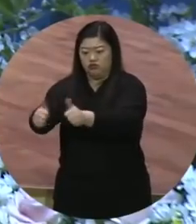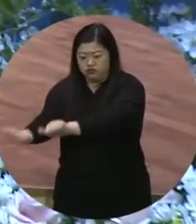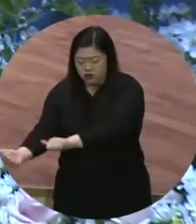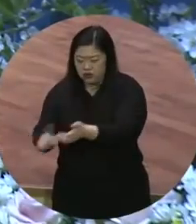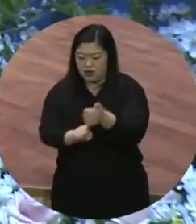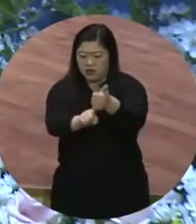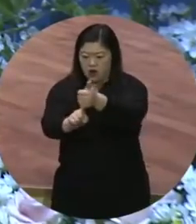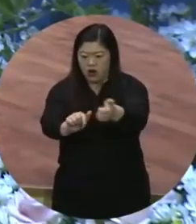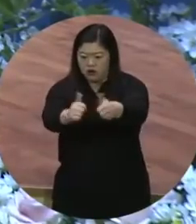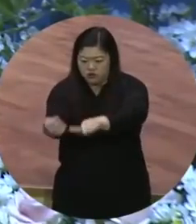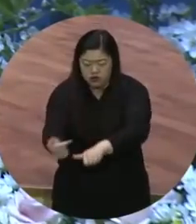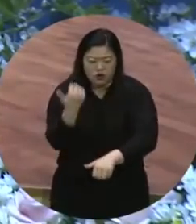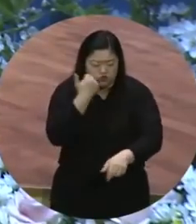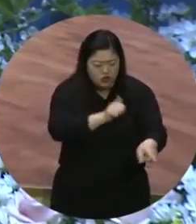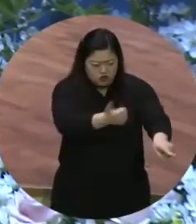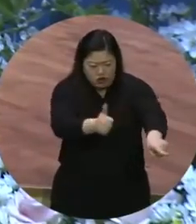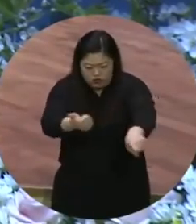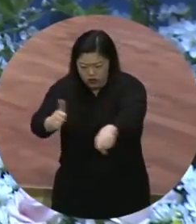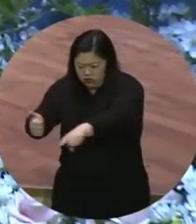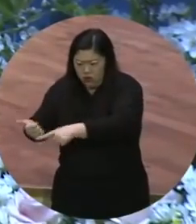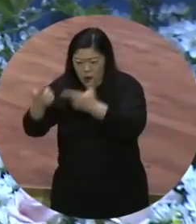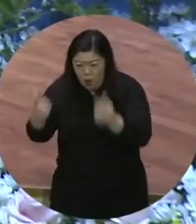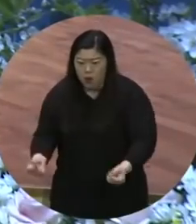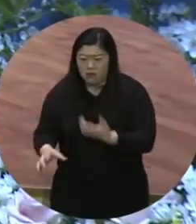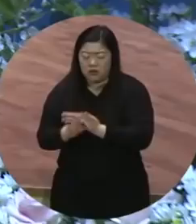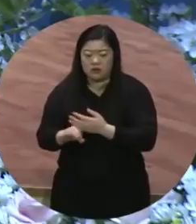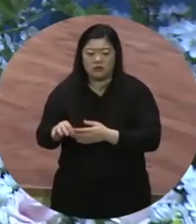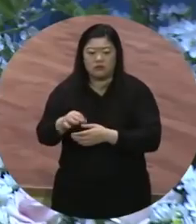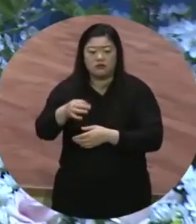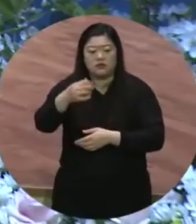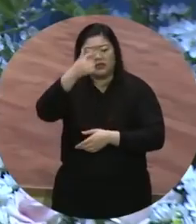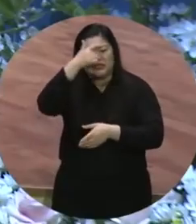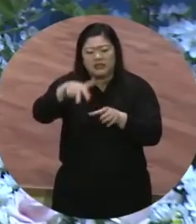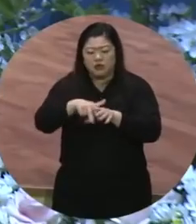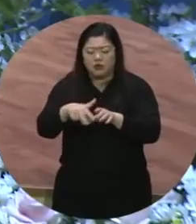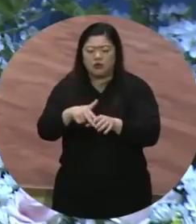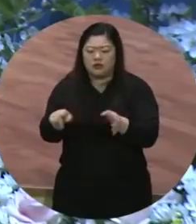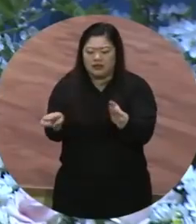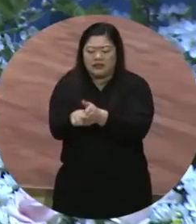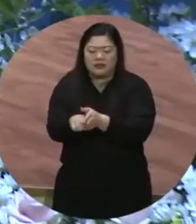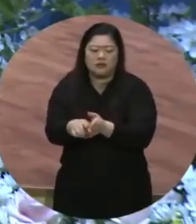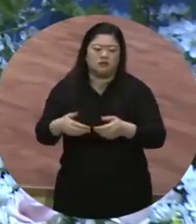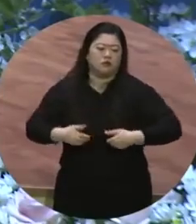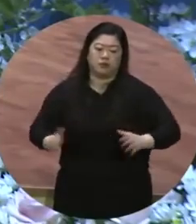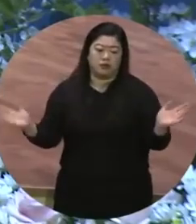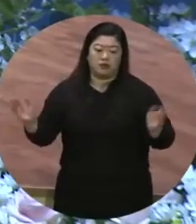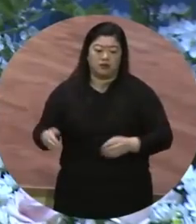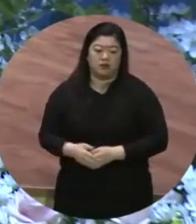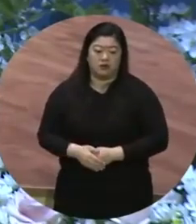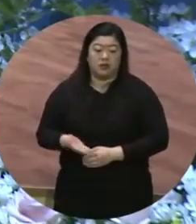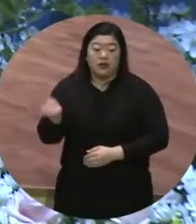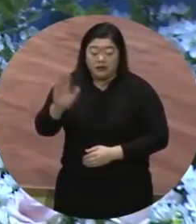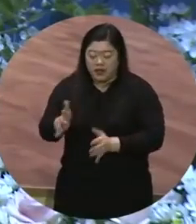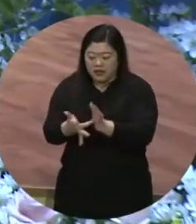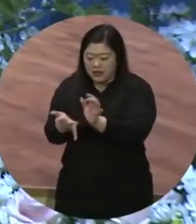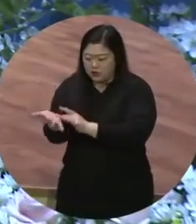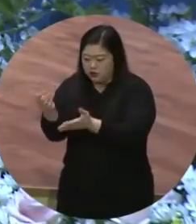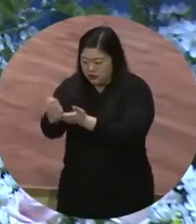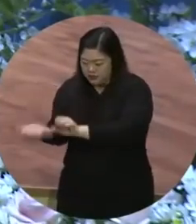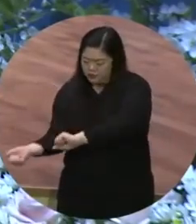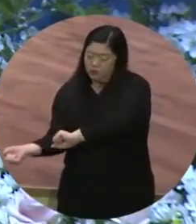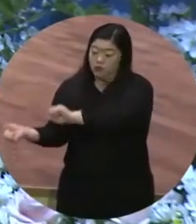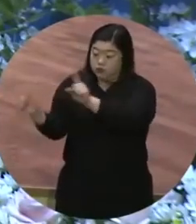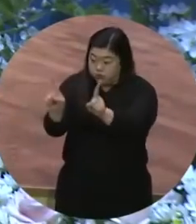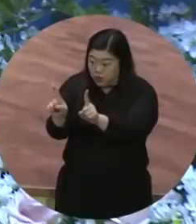그렇게 말했습니다. 예수님의 이 부활은 기독교 신앙의 필수 요소다. 부활이 없으면